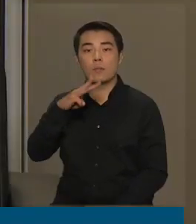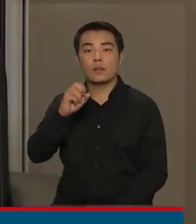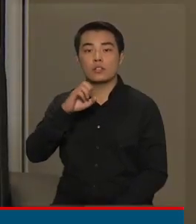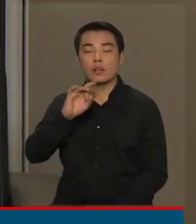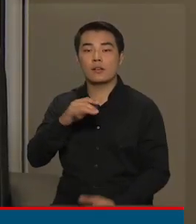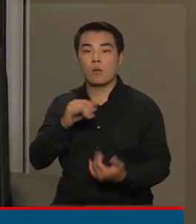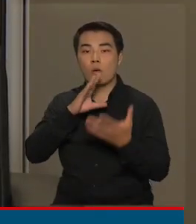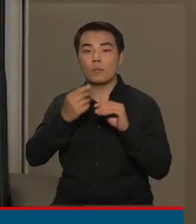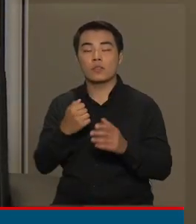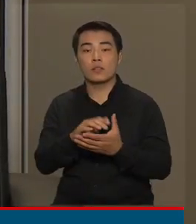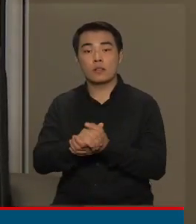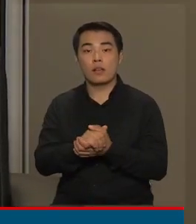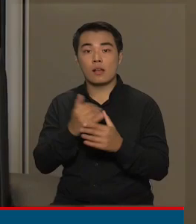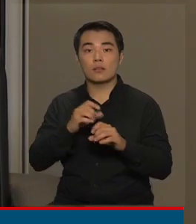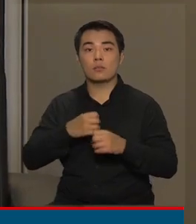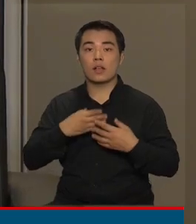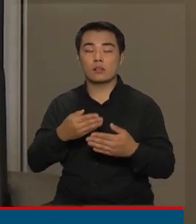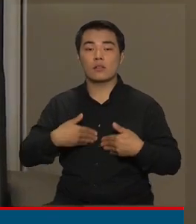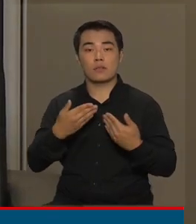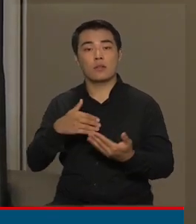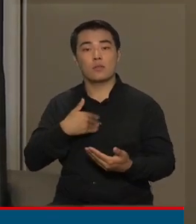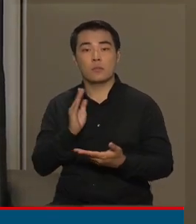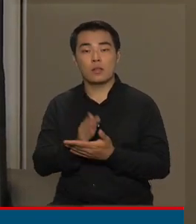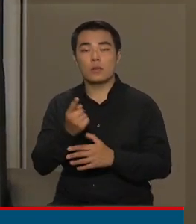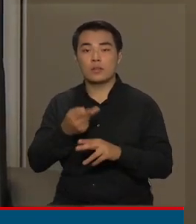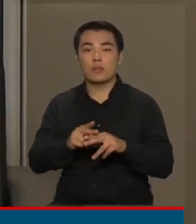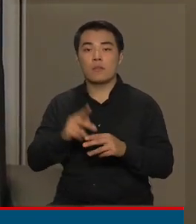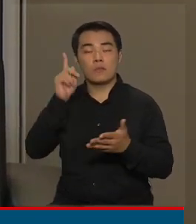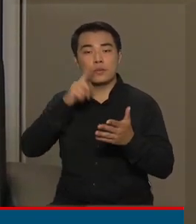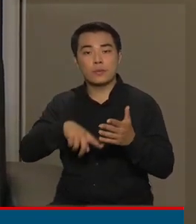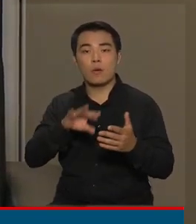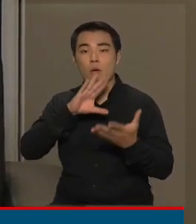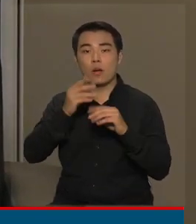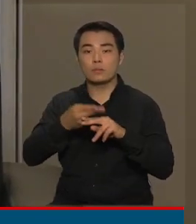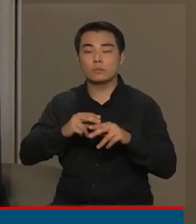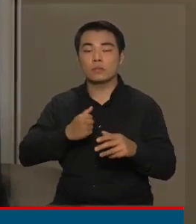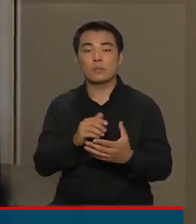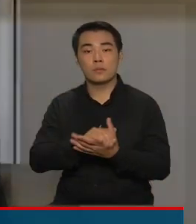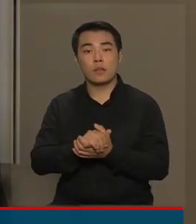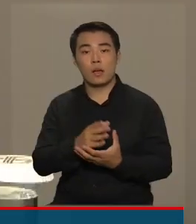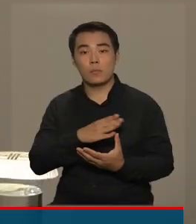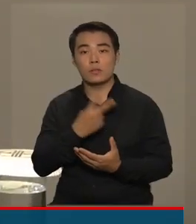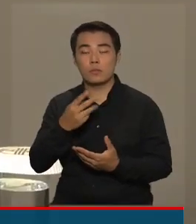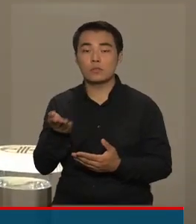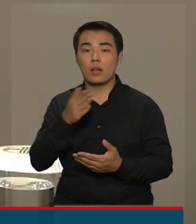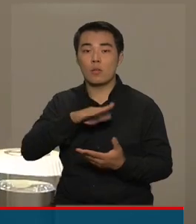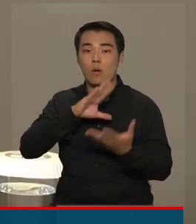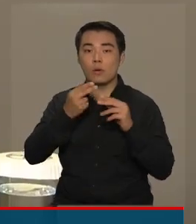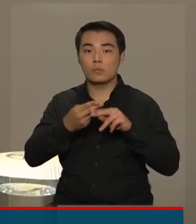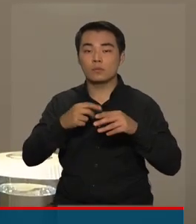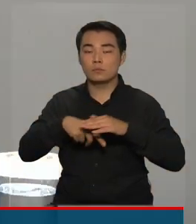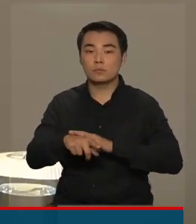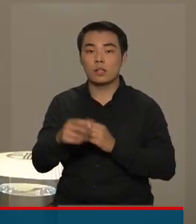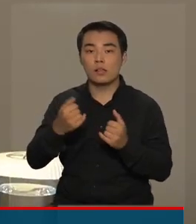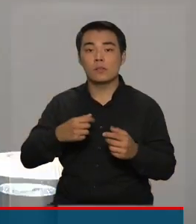тығыз ынтымақтастық орнатқанын атап өткім келеді. Тараптар арасында өте сенімді, дәстүрлі байланыс қалыптасқан. Біз екі жақты ынтымақтастықтың қазіргі